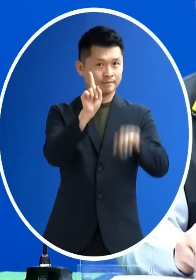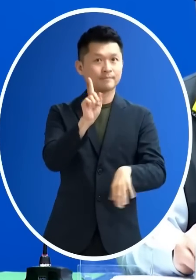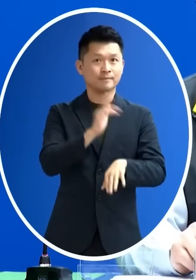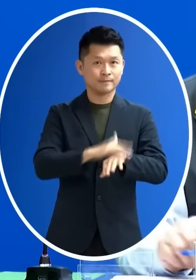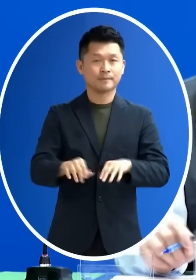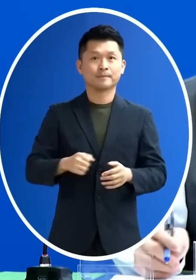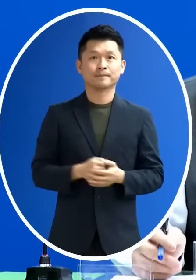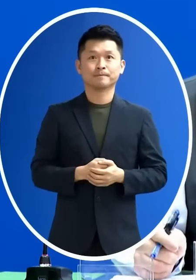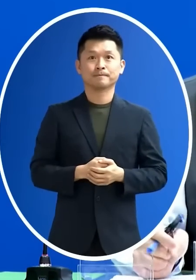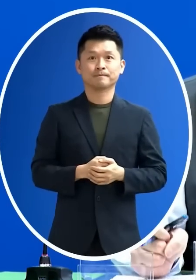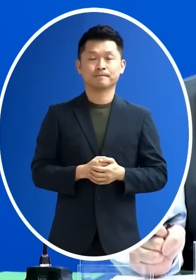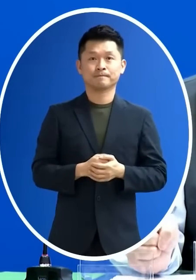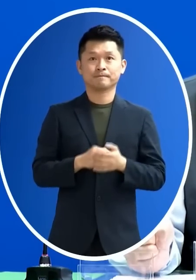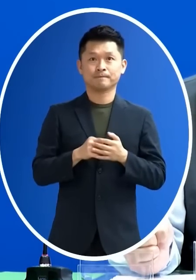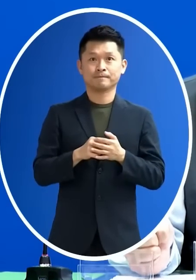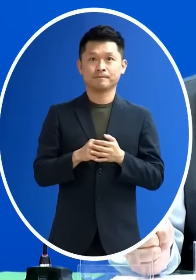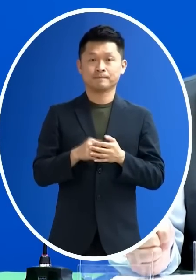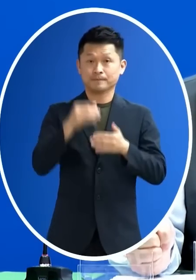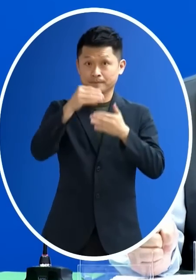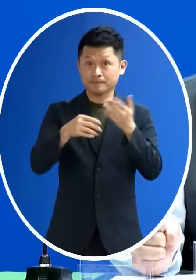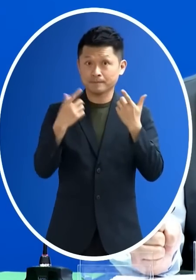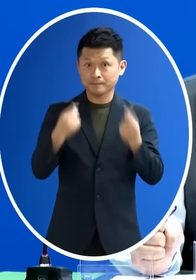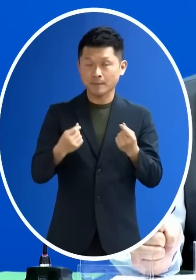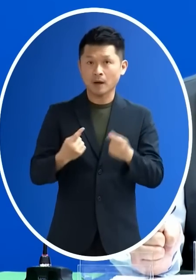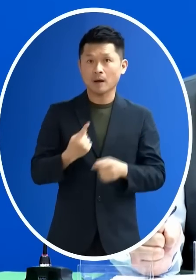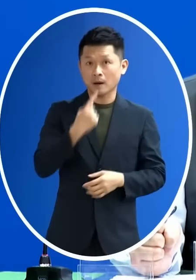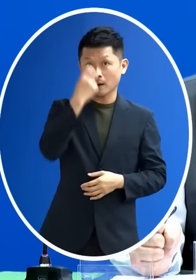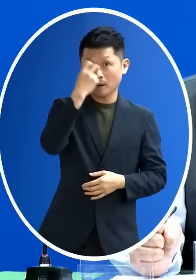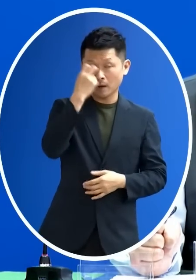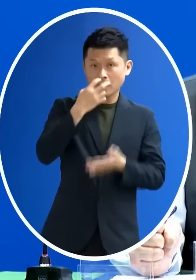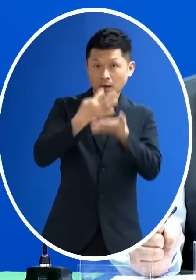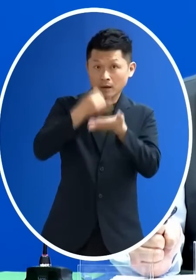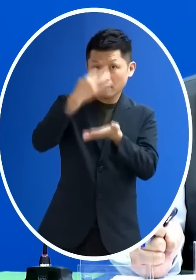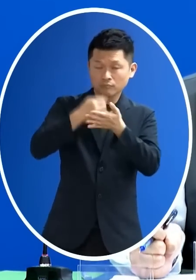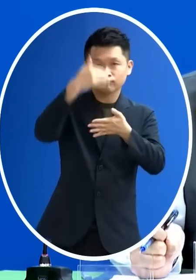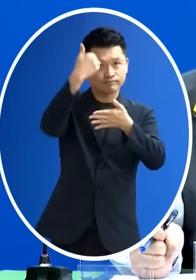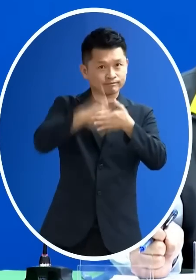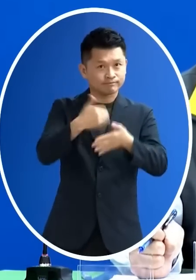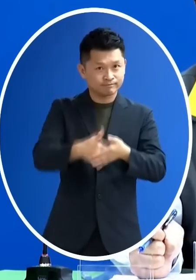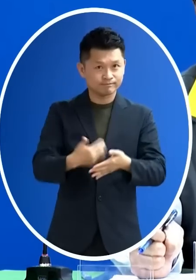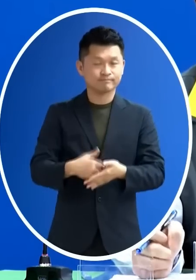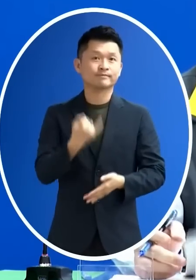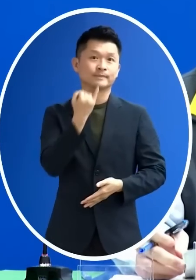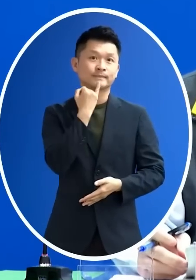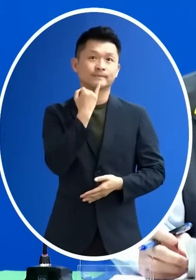经达到我们来做这个调整快筛频率的一个标准。